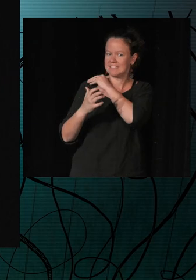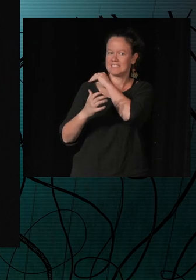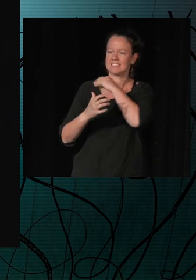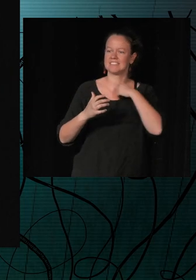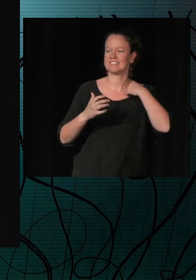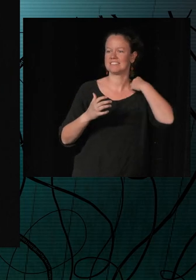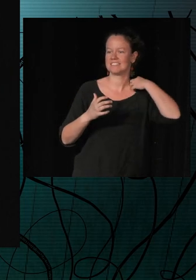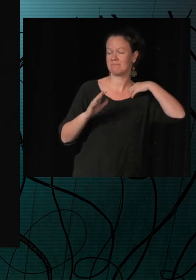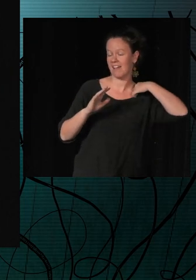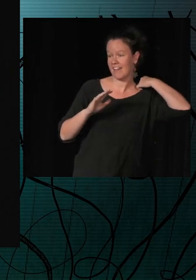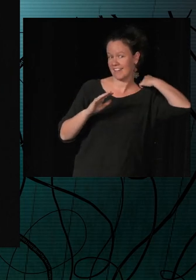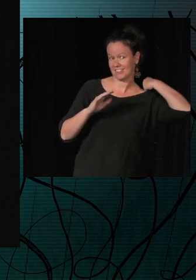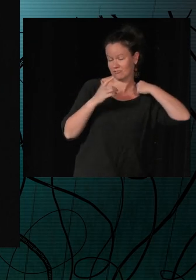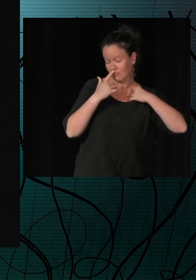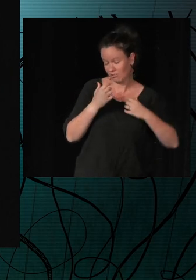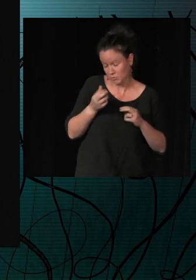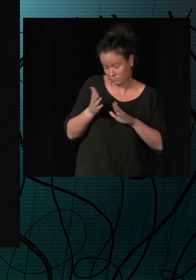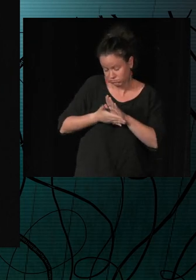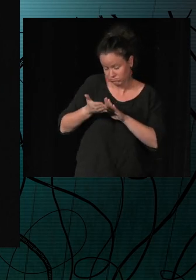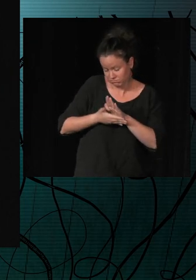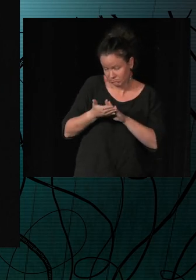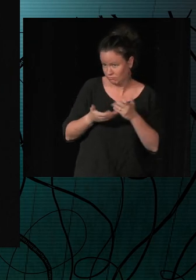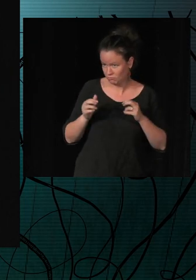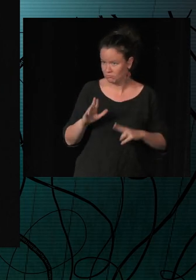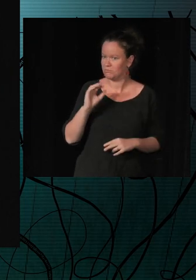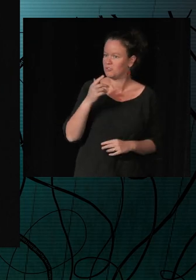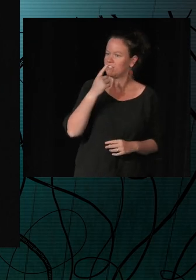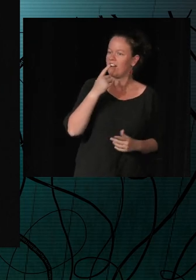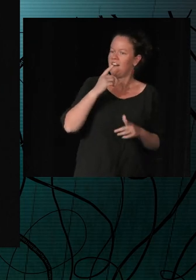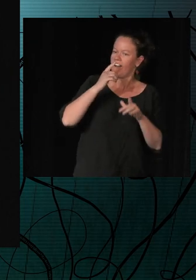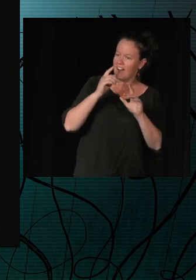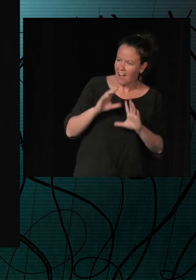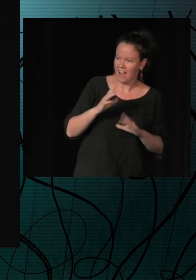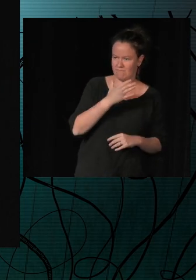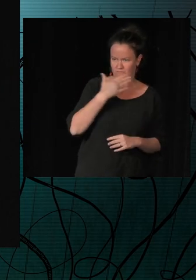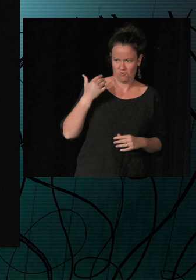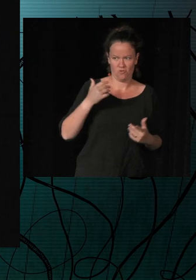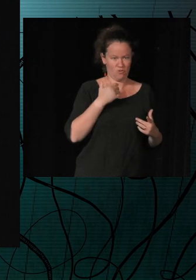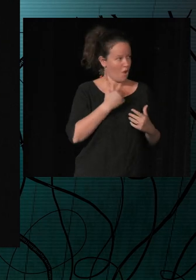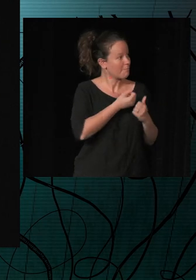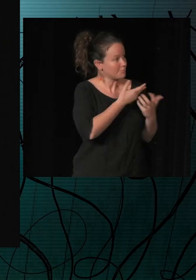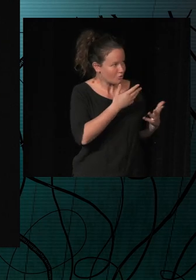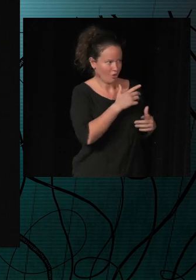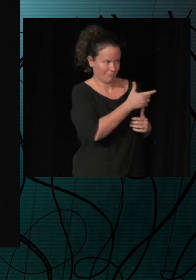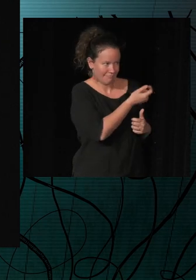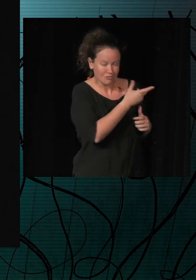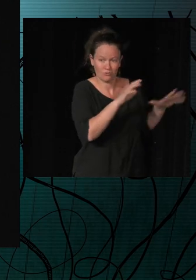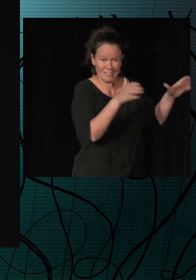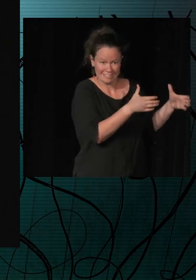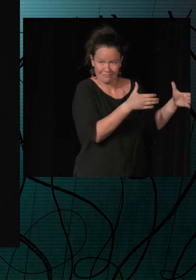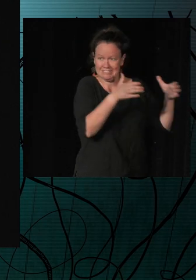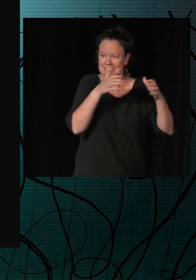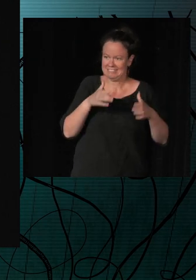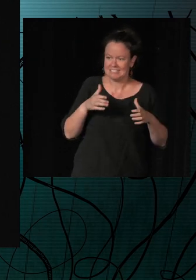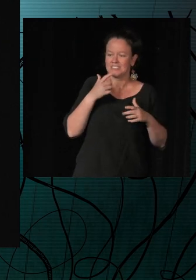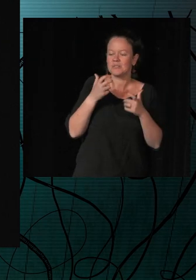accompagné et en le faisant avec quelqu'un qui connaissait bien le jeu euh j'ai fait des visites yarnam by night c'était parfait c'était génial et moi j'y suis retournée